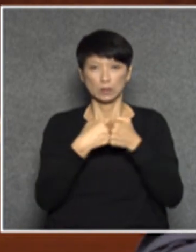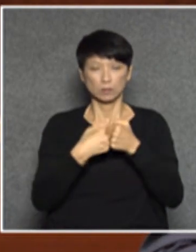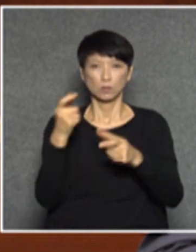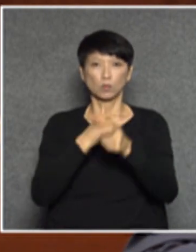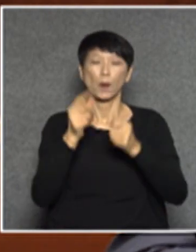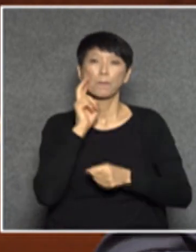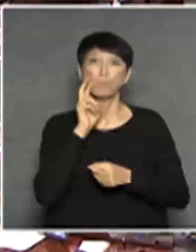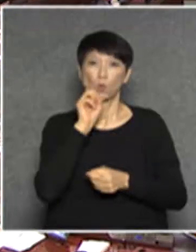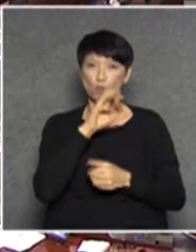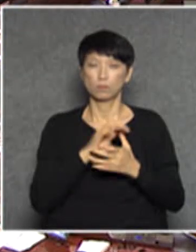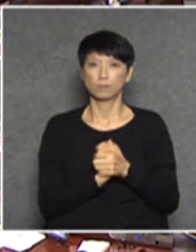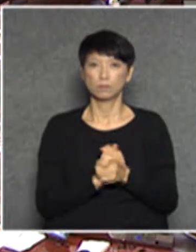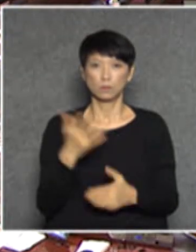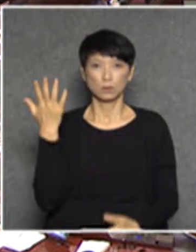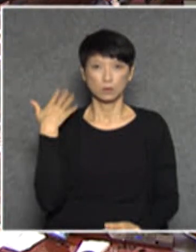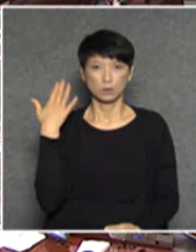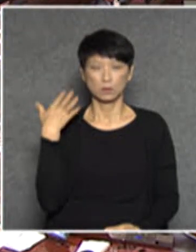說去年那場